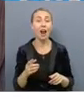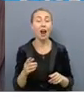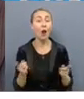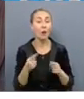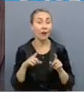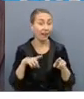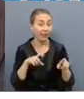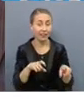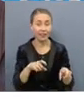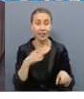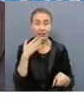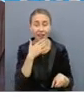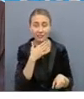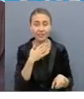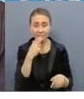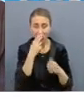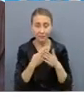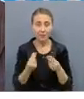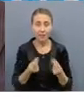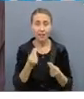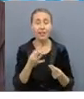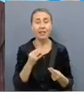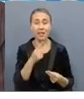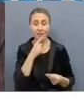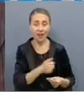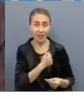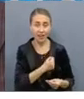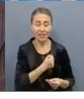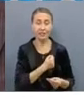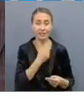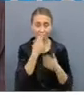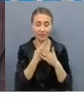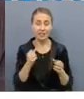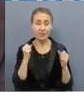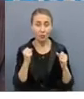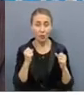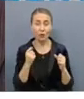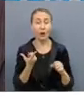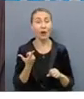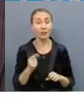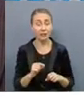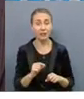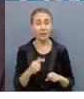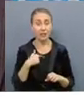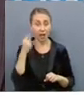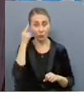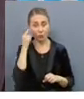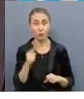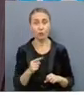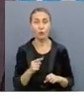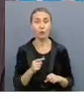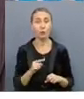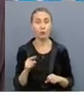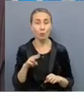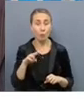атлетика, национальные виды, тохоскумалак и военно-прикладная вид спорта. Где, я так думаю, что